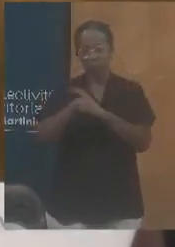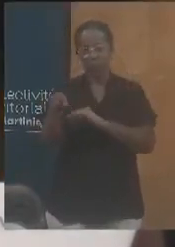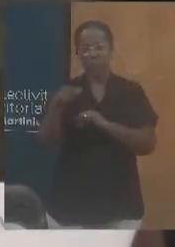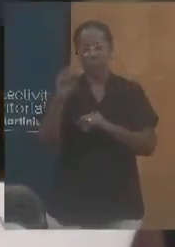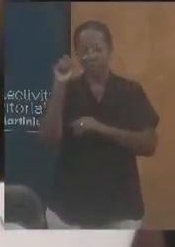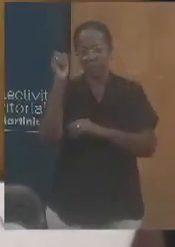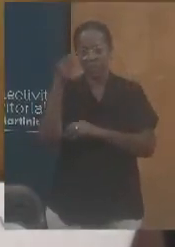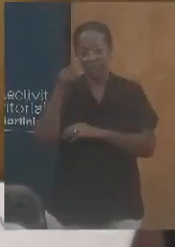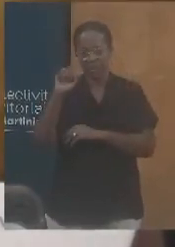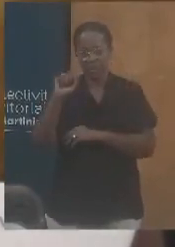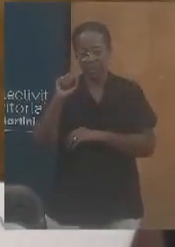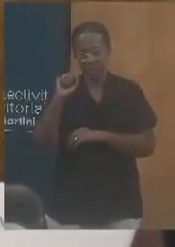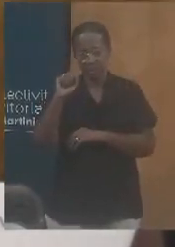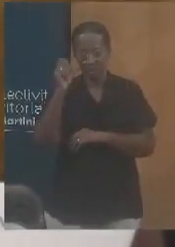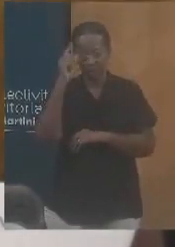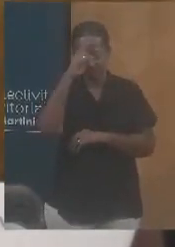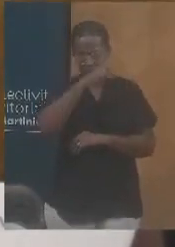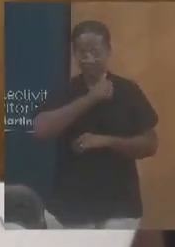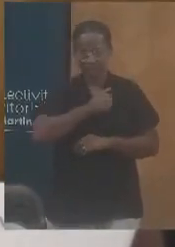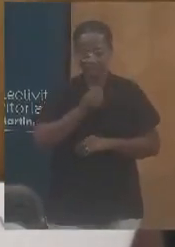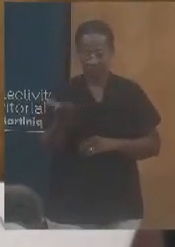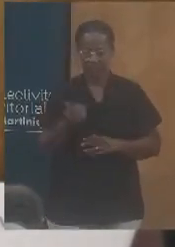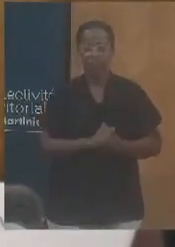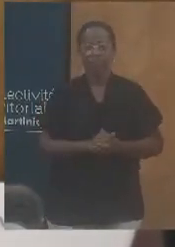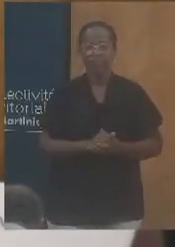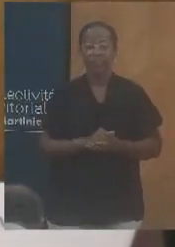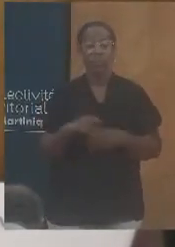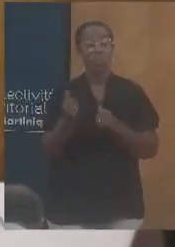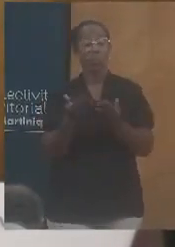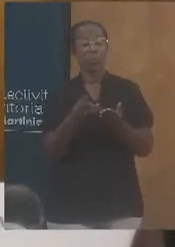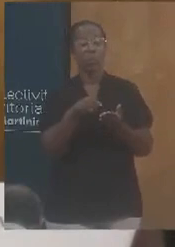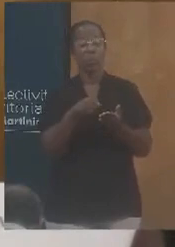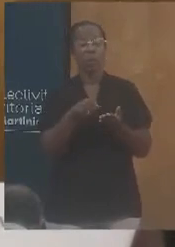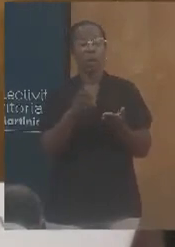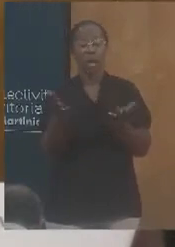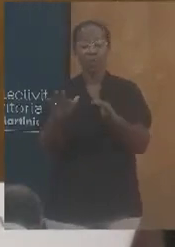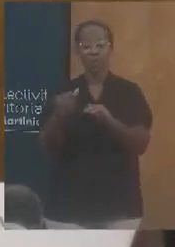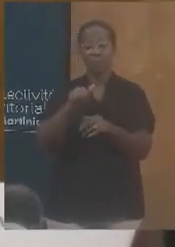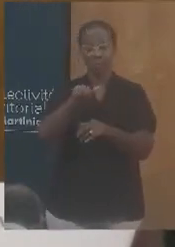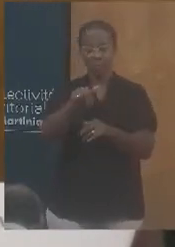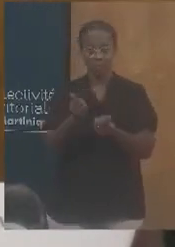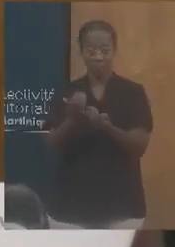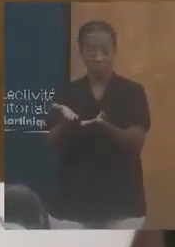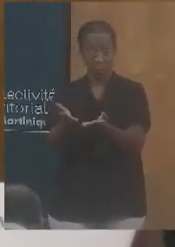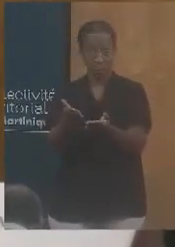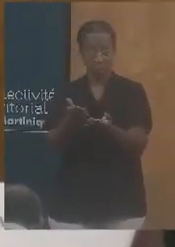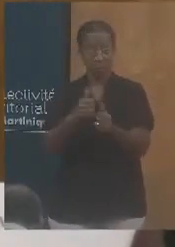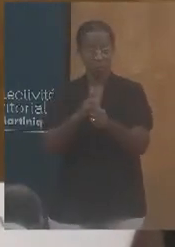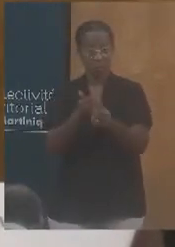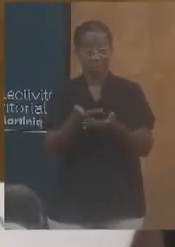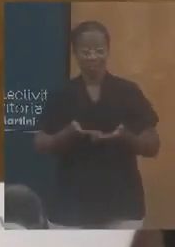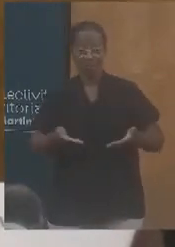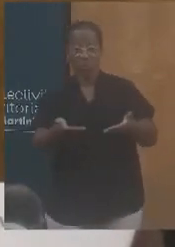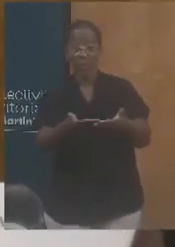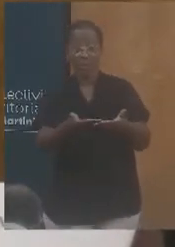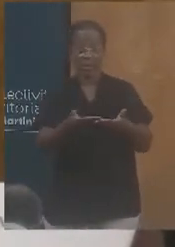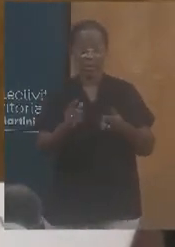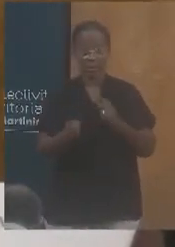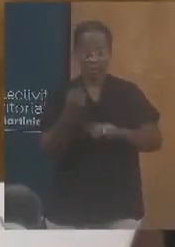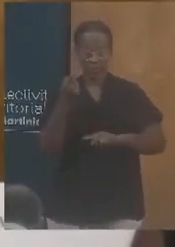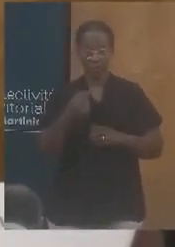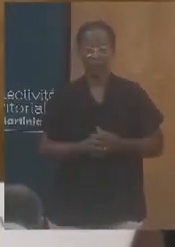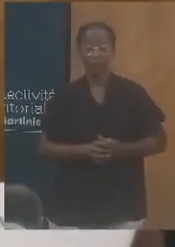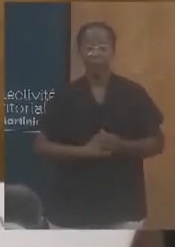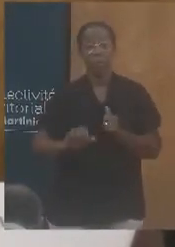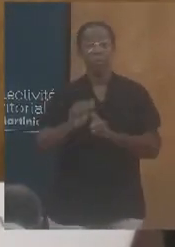Cette proposition sera présentée à l'Assemblée dans un contexte particulier. D'abord,